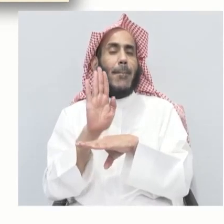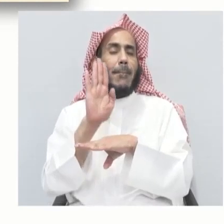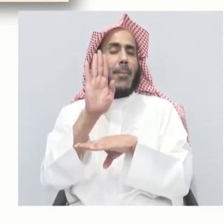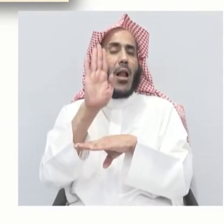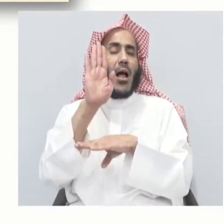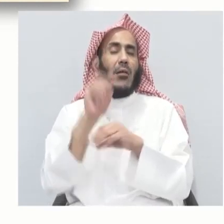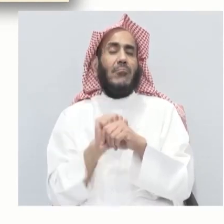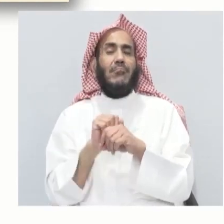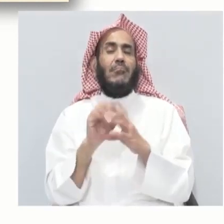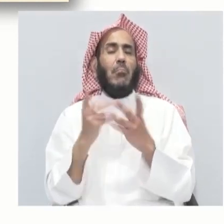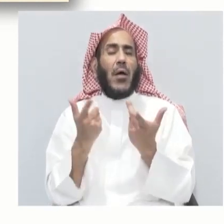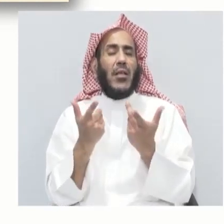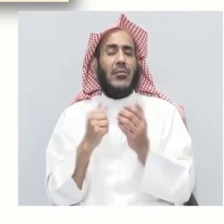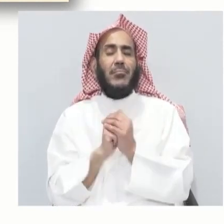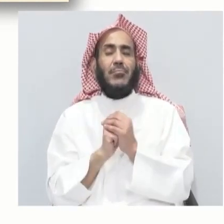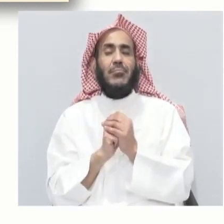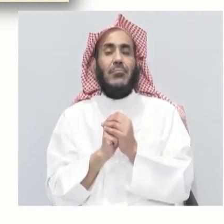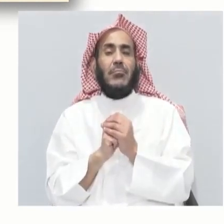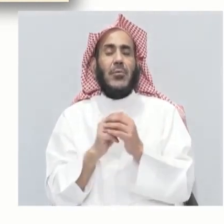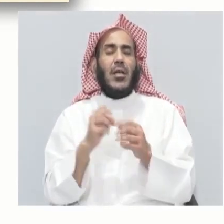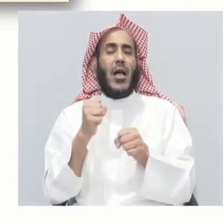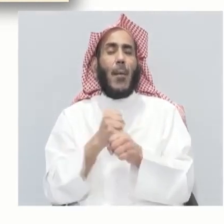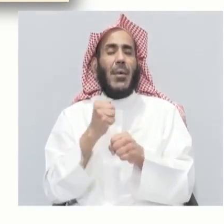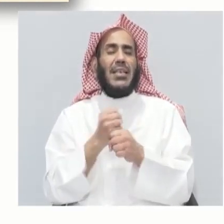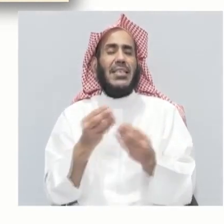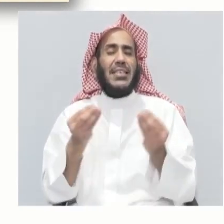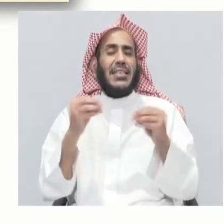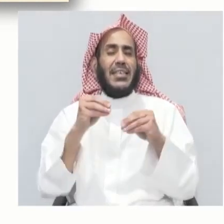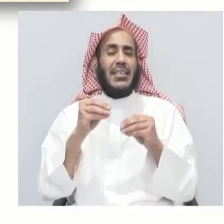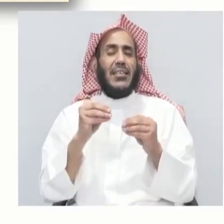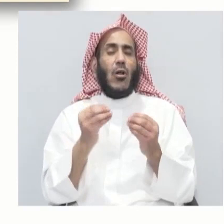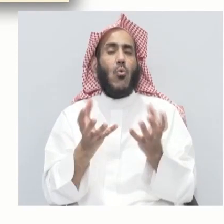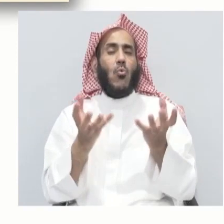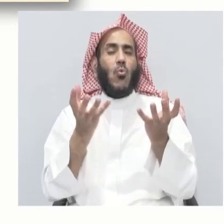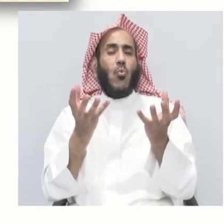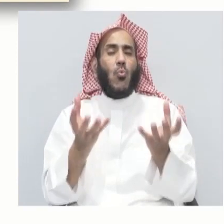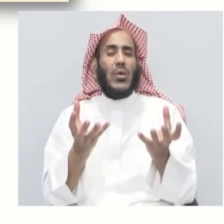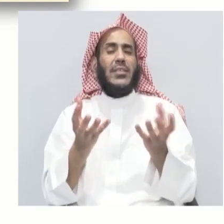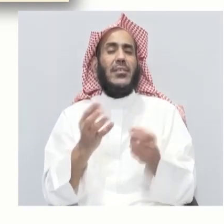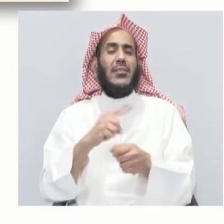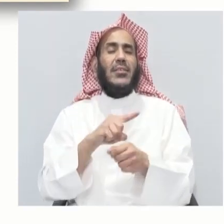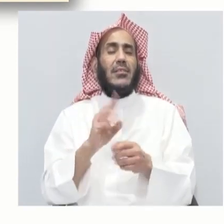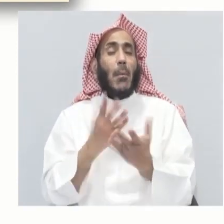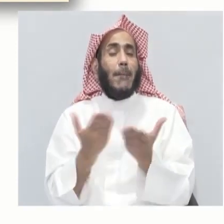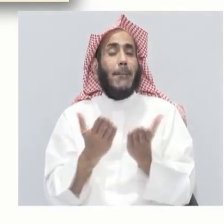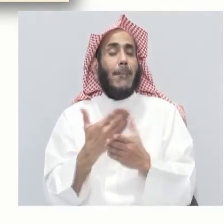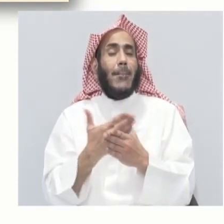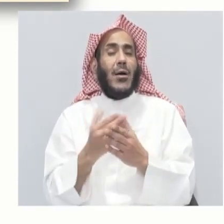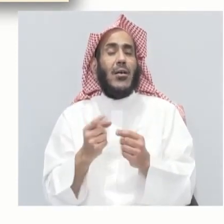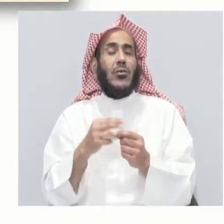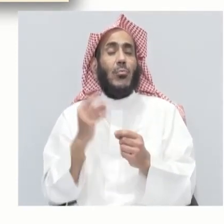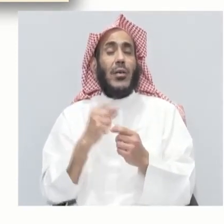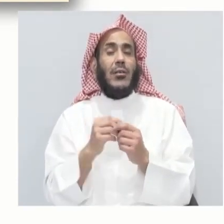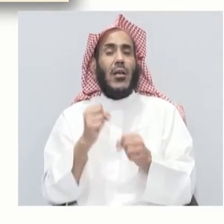الاعلى ماذا يحصل يحصل عمليه زياده للوزن والسبب في ذلك قلنا انها هي سبحان الله